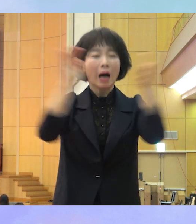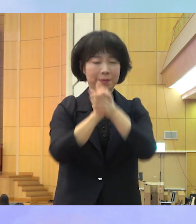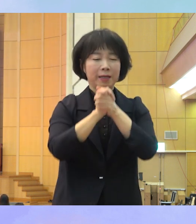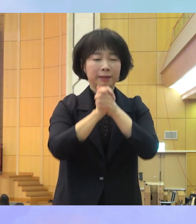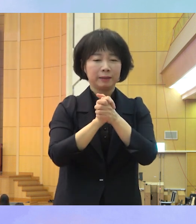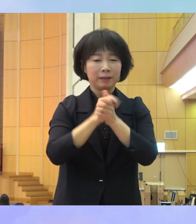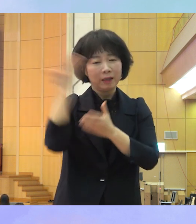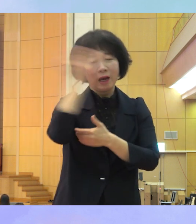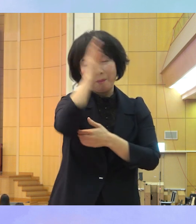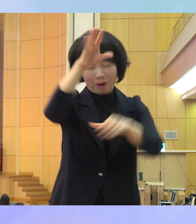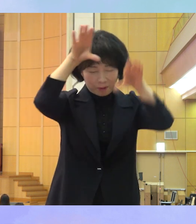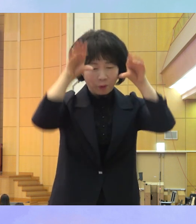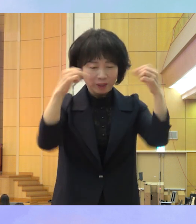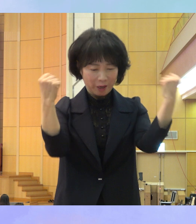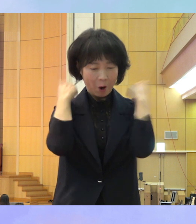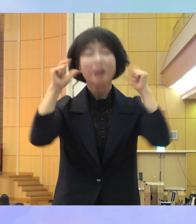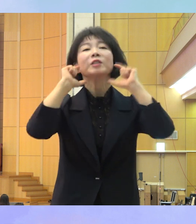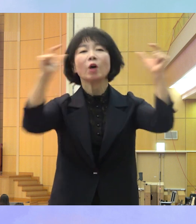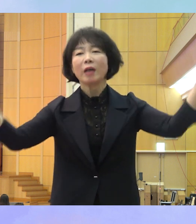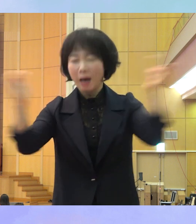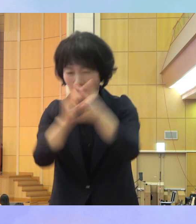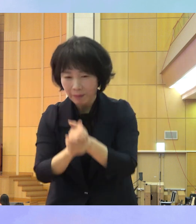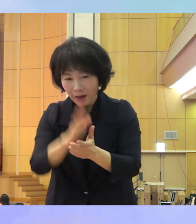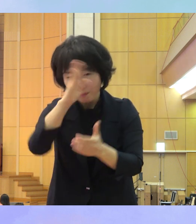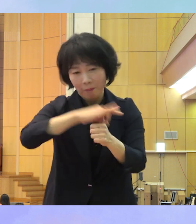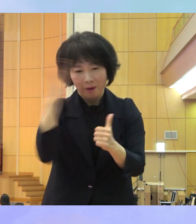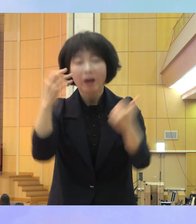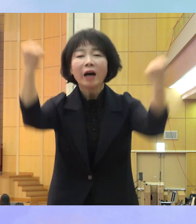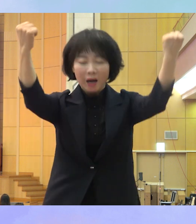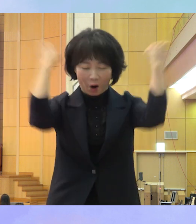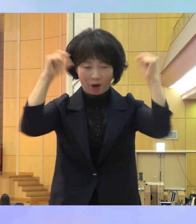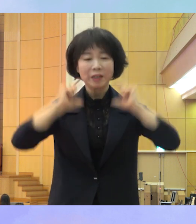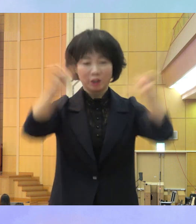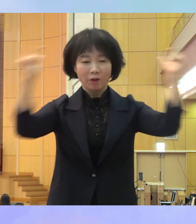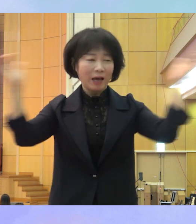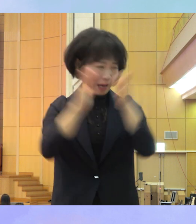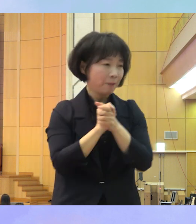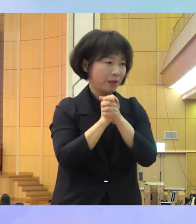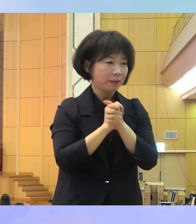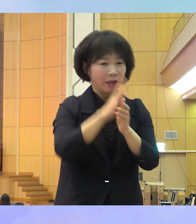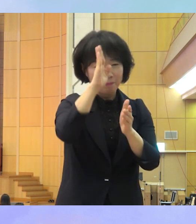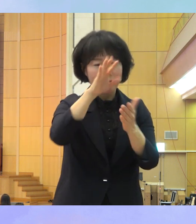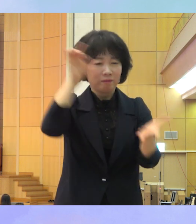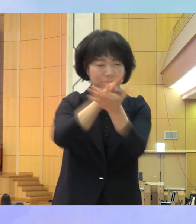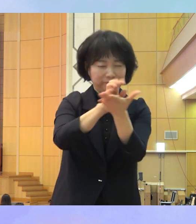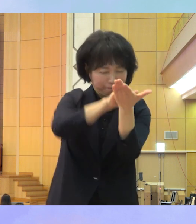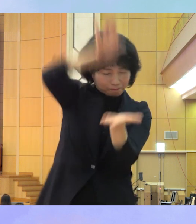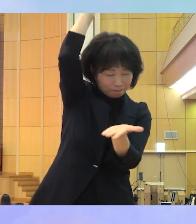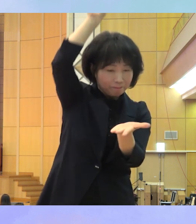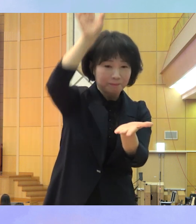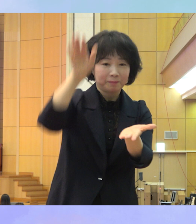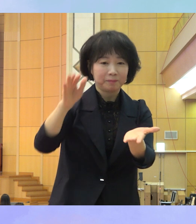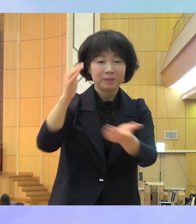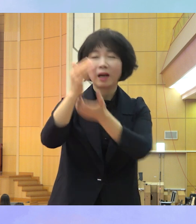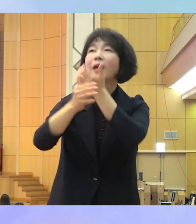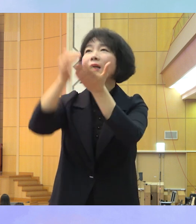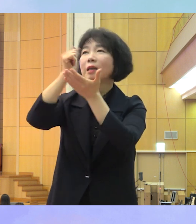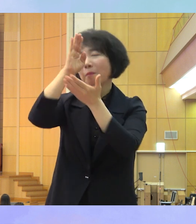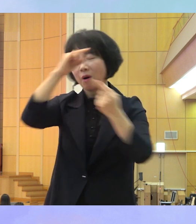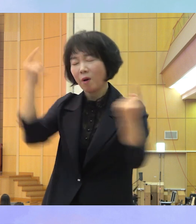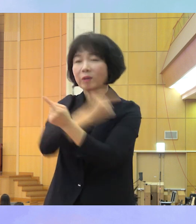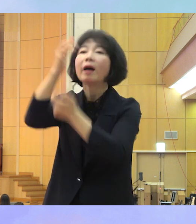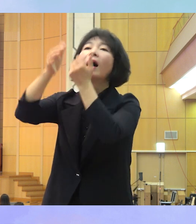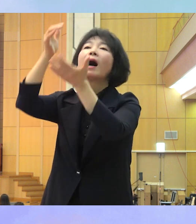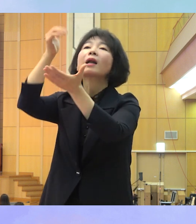물러갈지어다, 깨끗함을 받으라. 병에서 놓일지어다, 병에서 놓일지어다. 하나님은